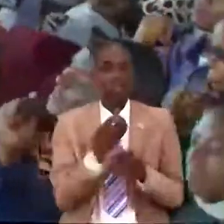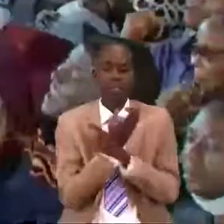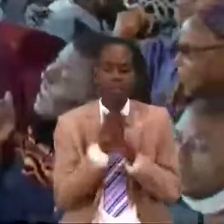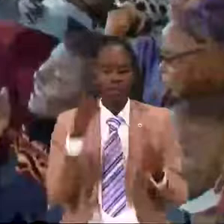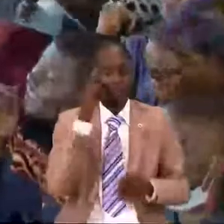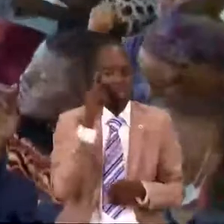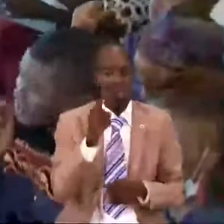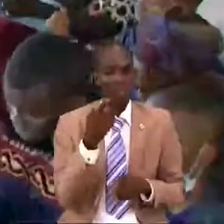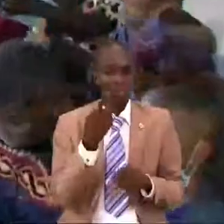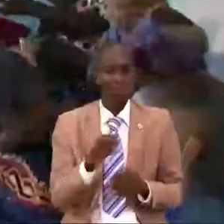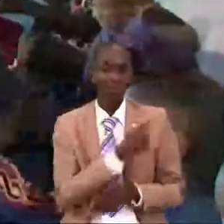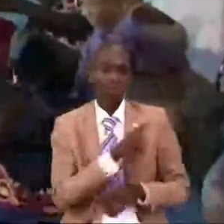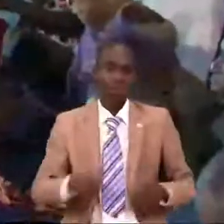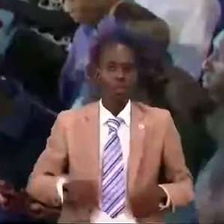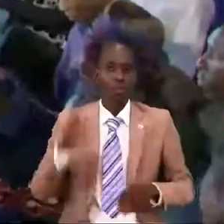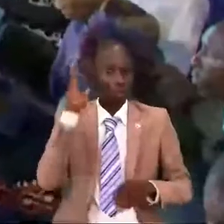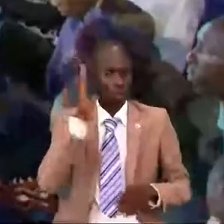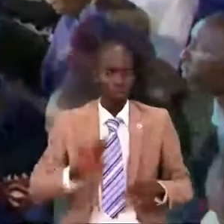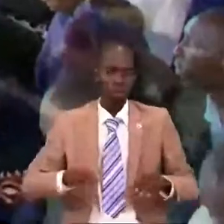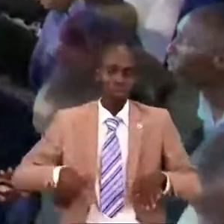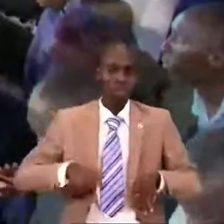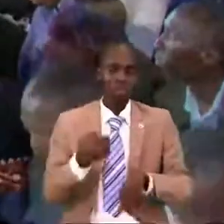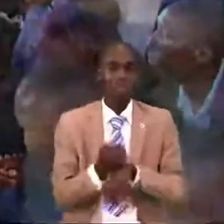de Jésus.